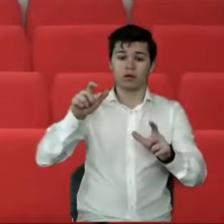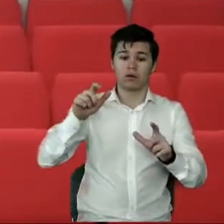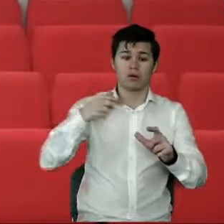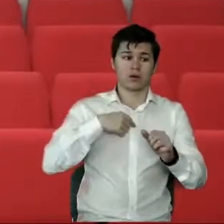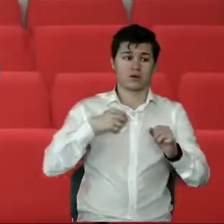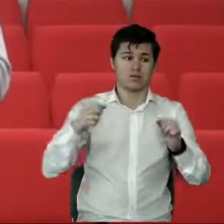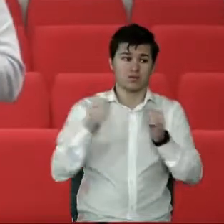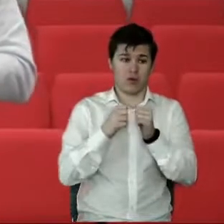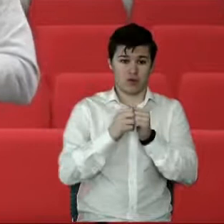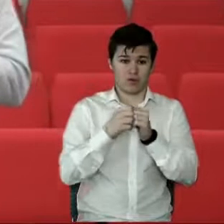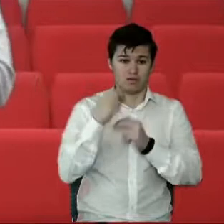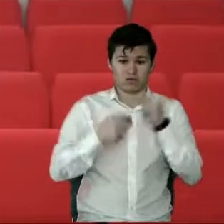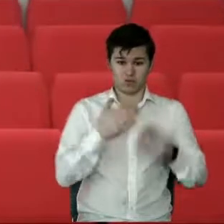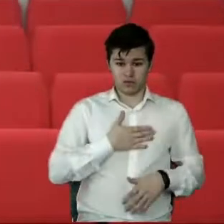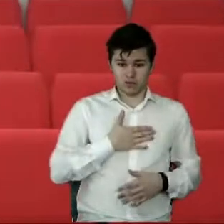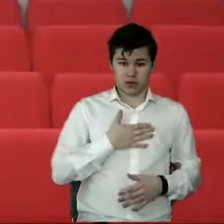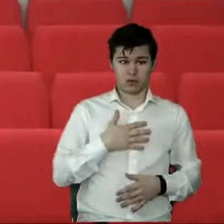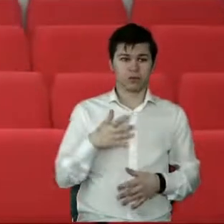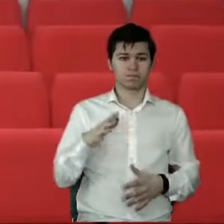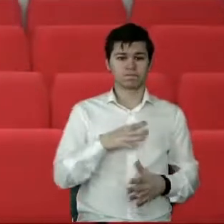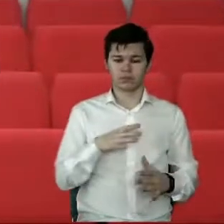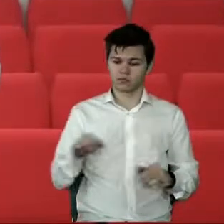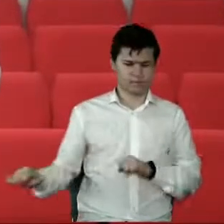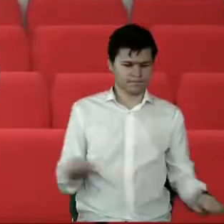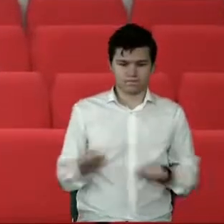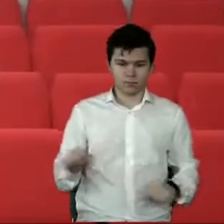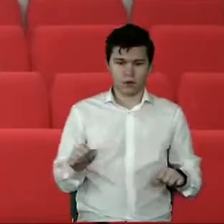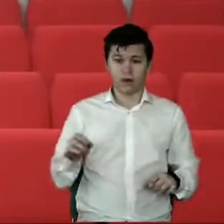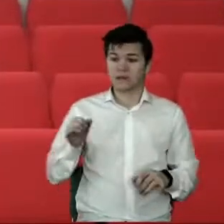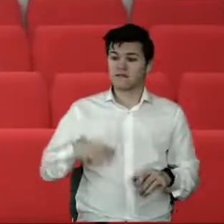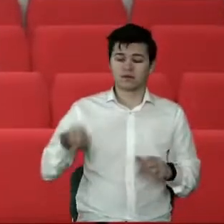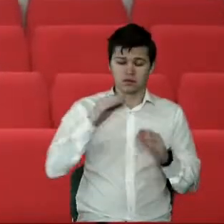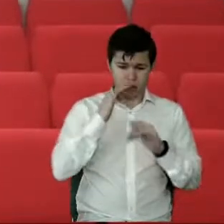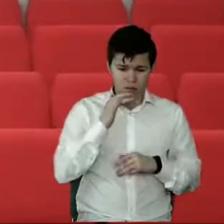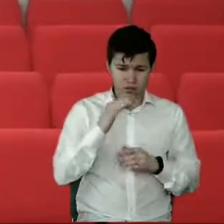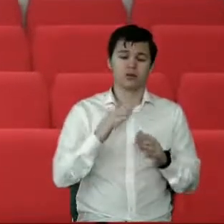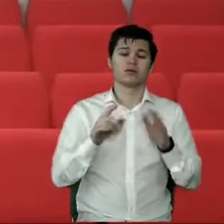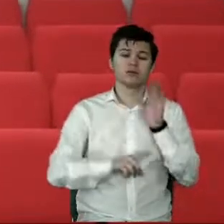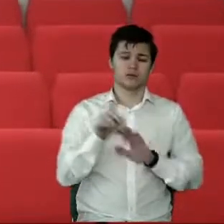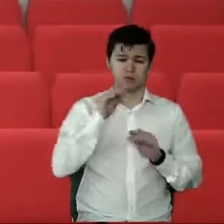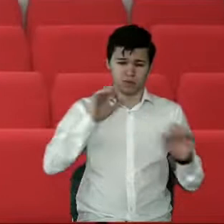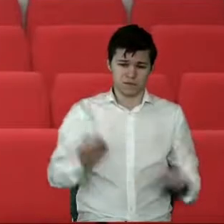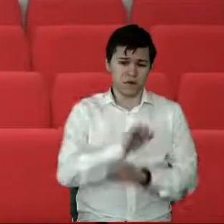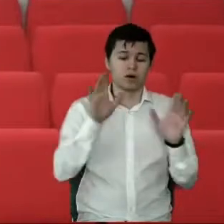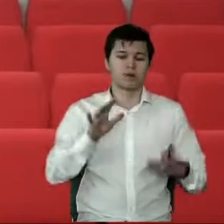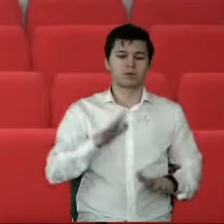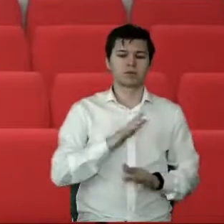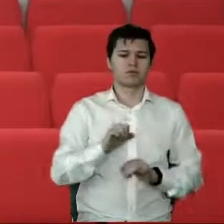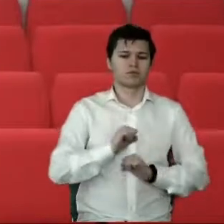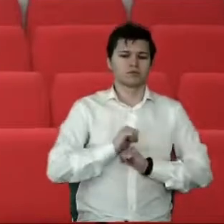молитве их поколебалось место, где они были собраны, и исполнились все Духа Святого, и говорили Слово Божие с